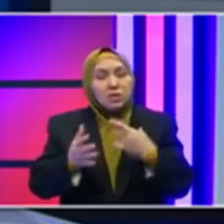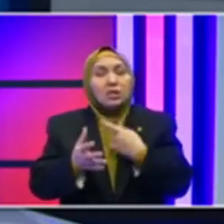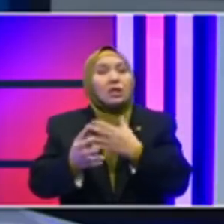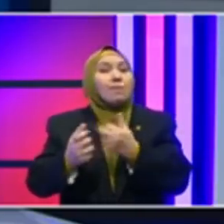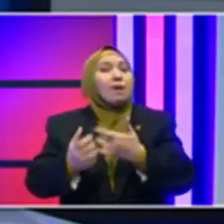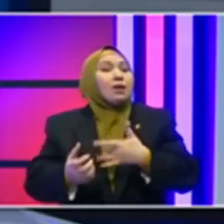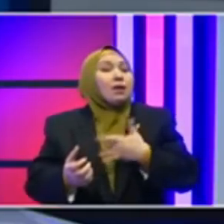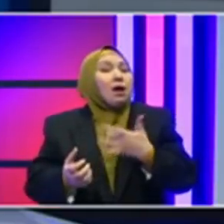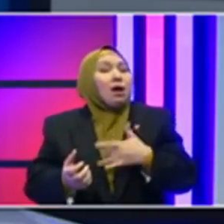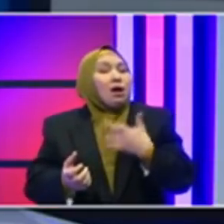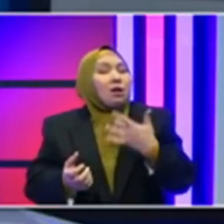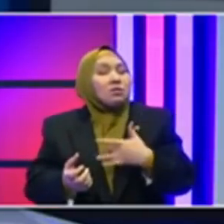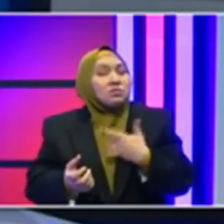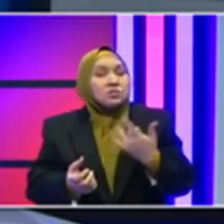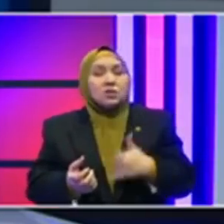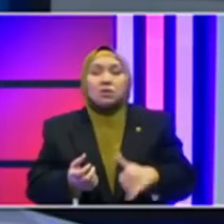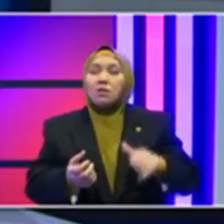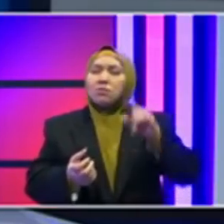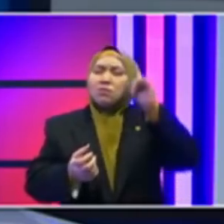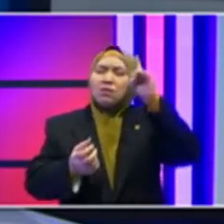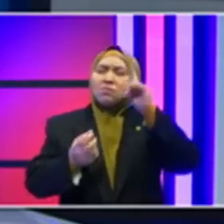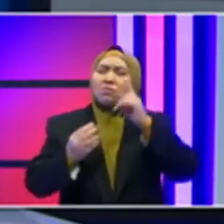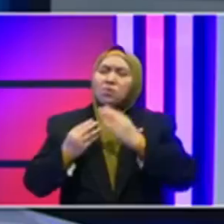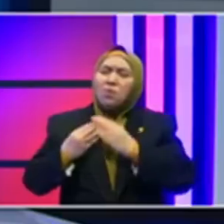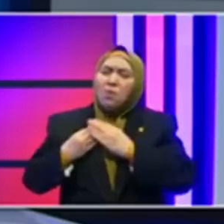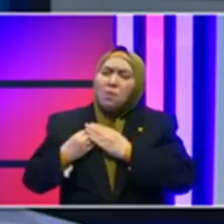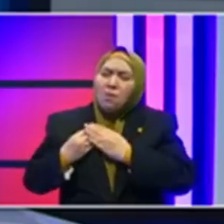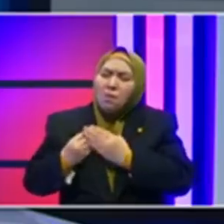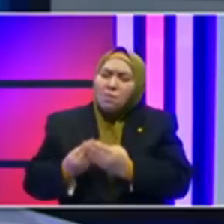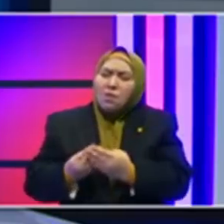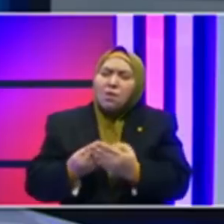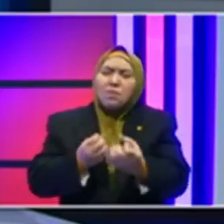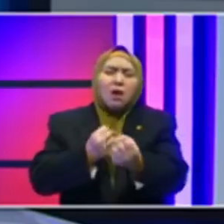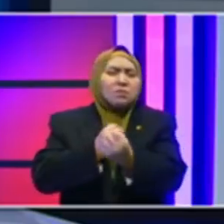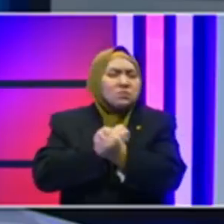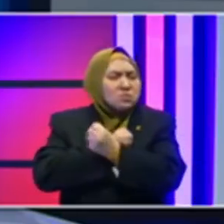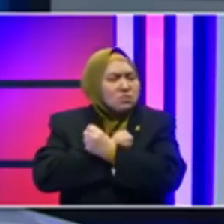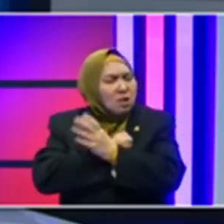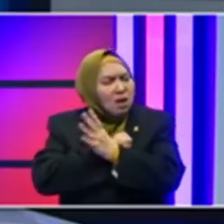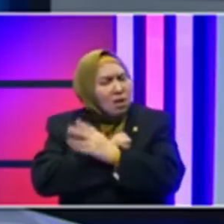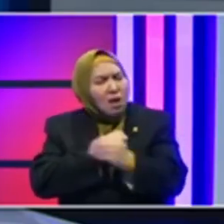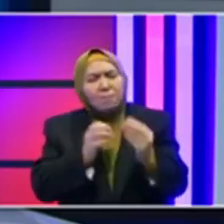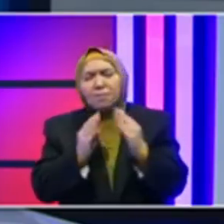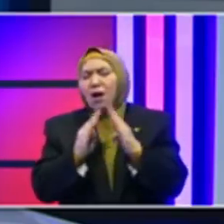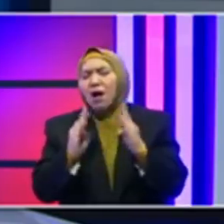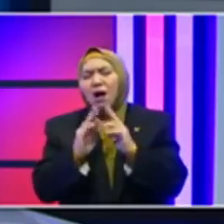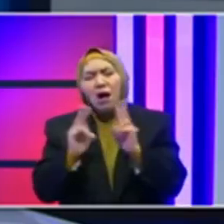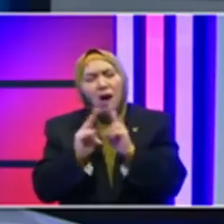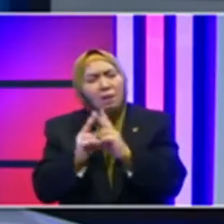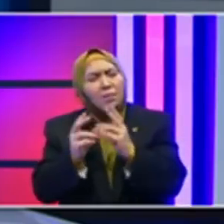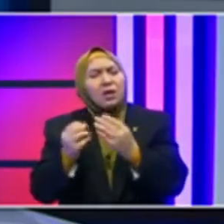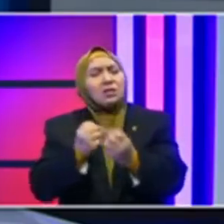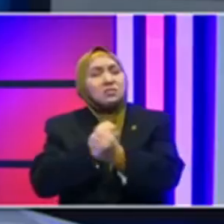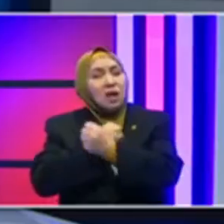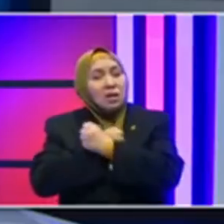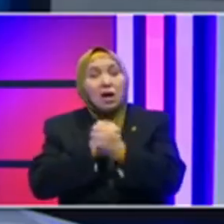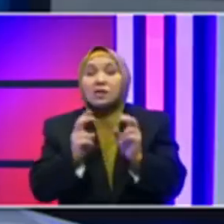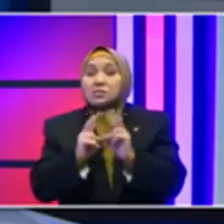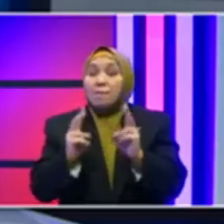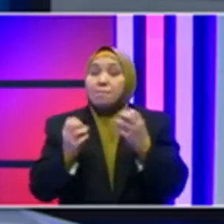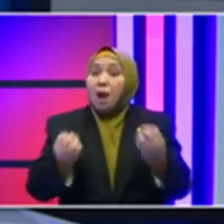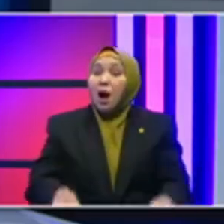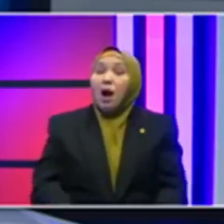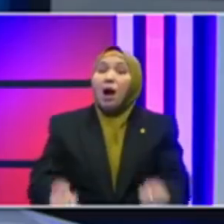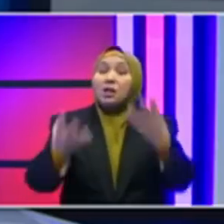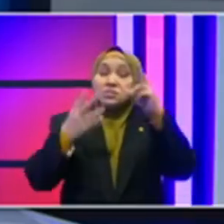rasakan bahwa rahim Allah subhanahu wa ta'ala yang maha penyayang singkat begitu banyak